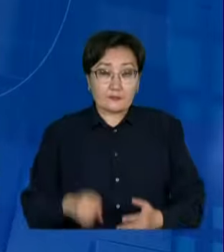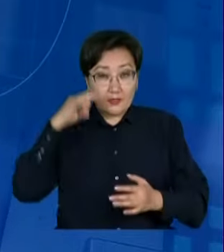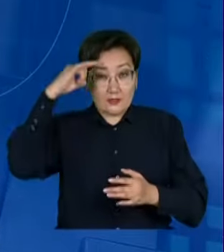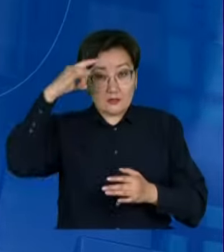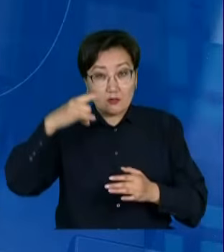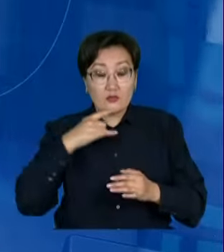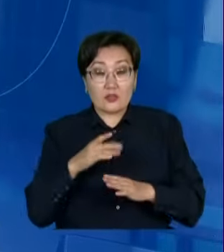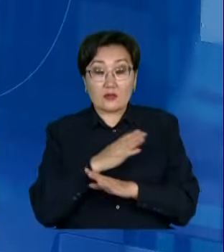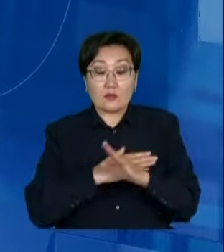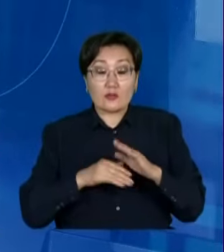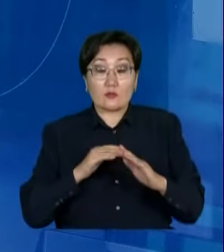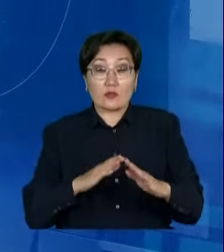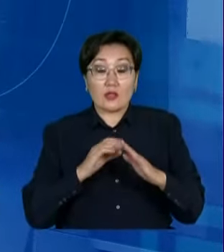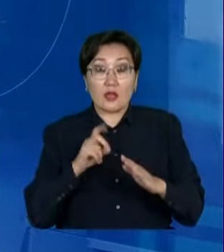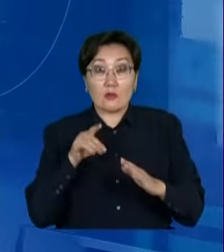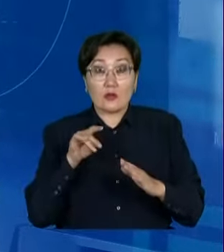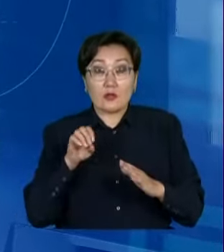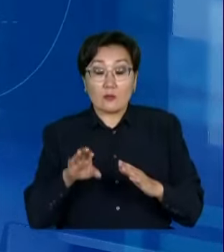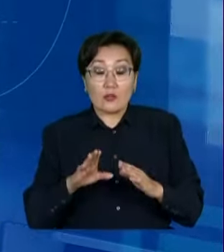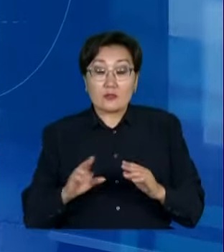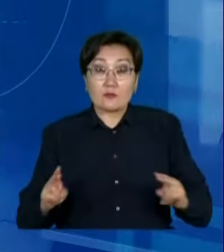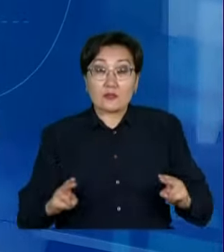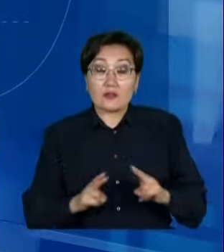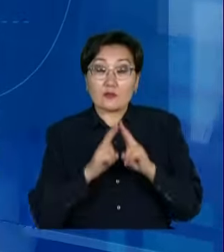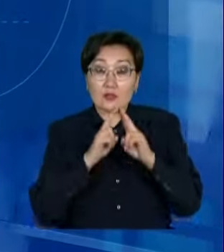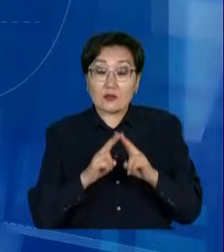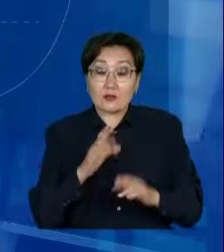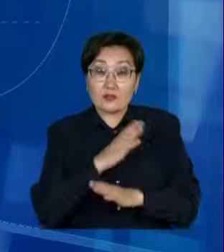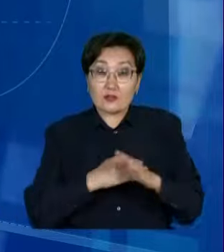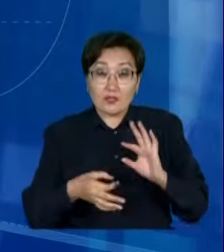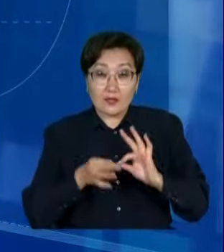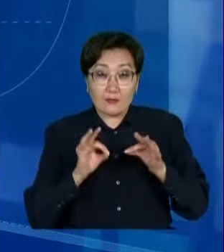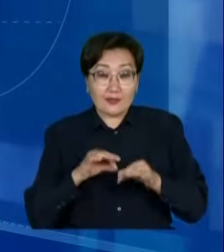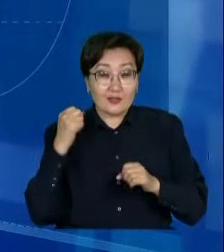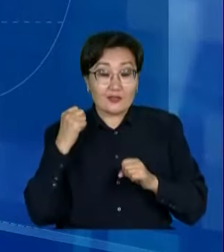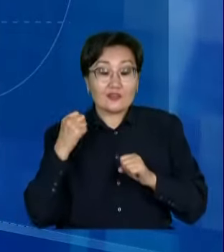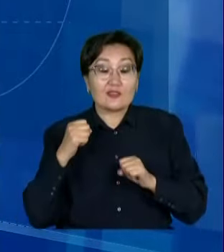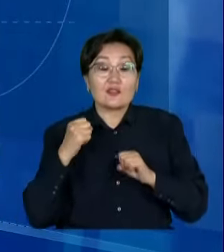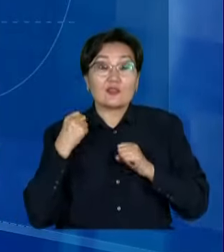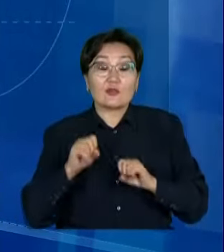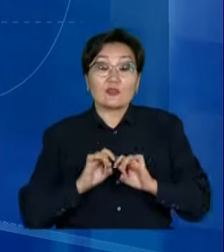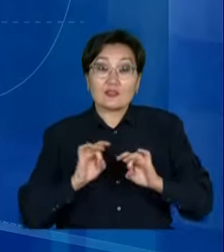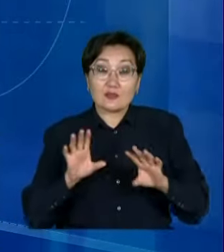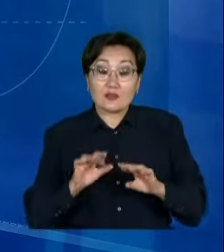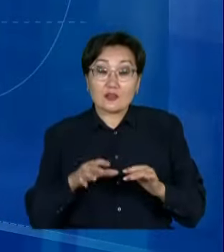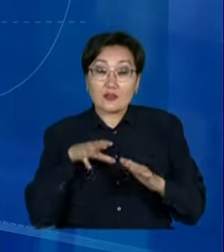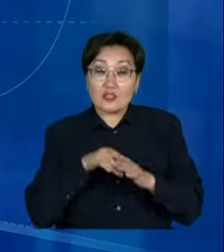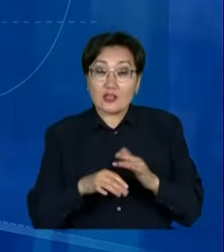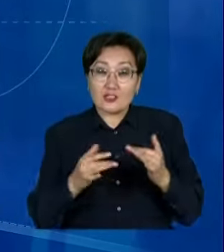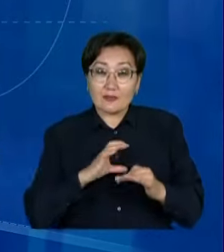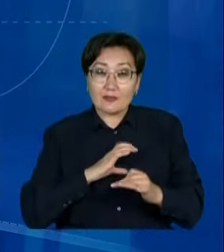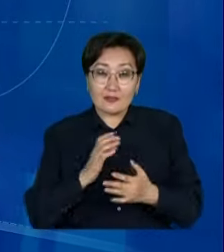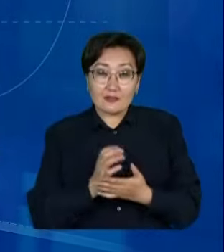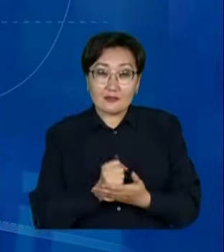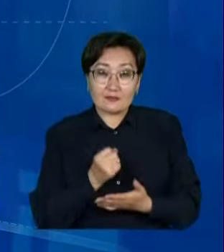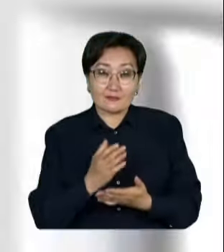Қазақстандық пара дзюдошы Ақмарал Науатбек Париждегі паралимпиада ойындарының чемпионы атанды. Қазір спортшыларымыздың еншісінде қанша медаль